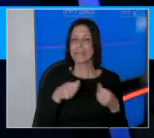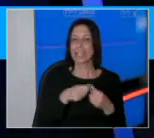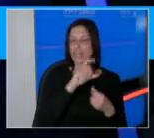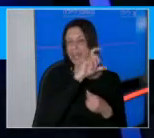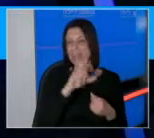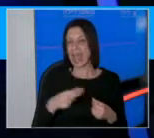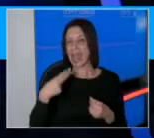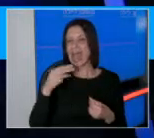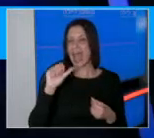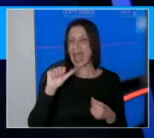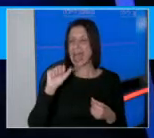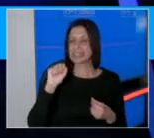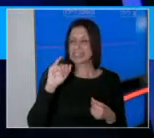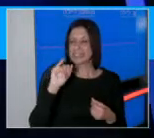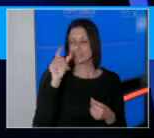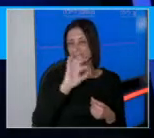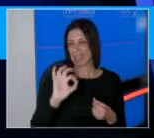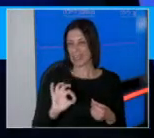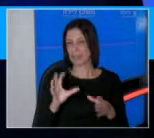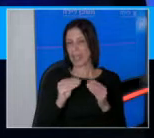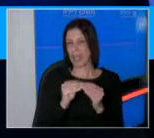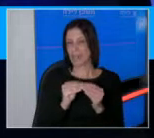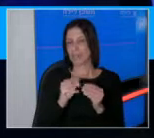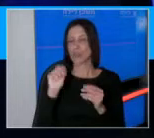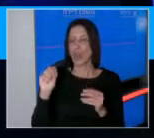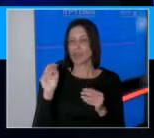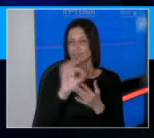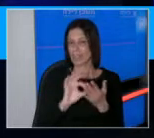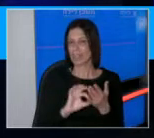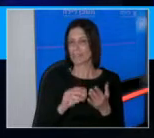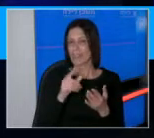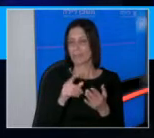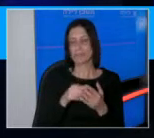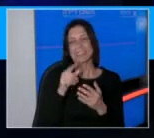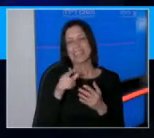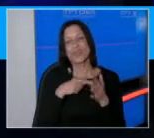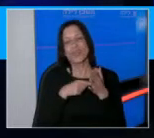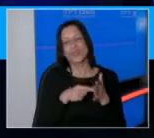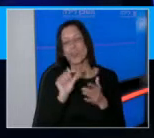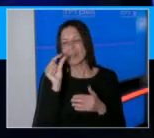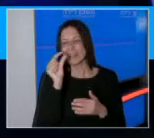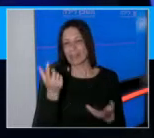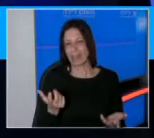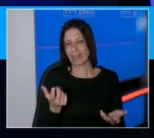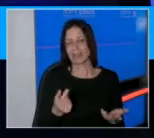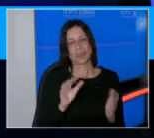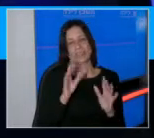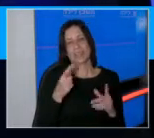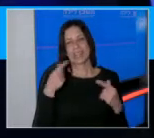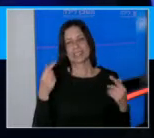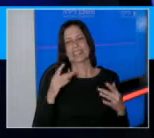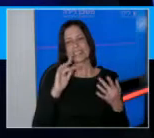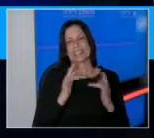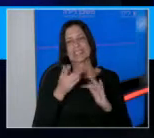האסי, שאתם כתבת, אתה ובני נוריאלי עליו, הוא אולי דוגמית קטנה של הסכסוך